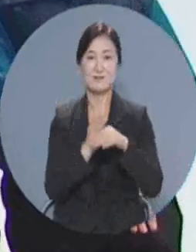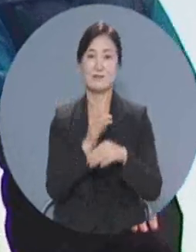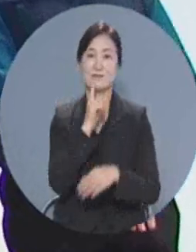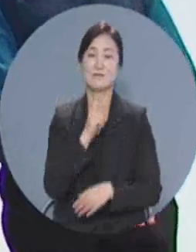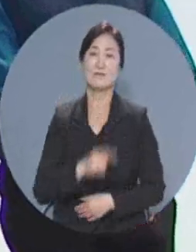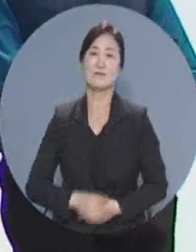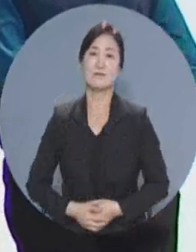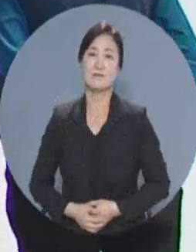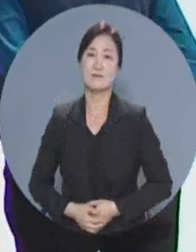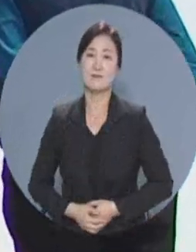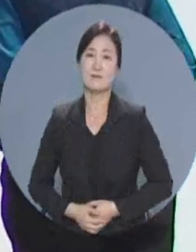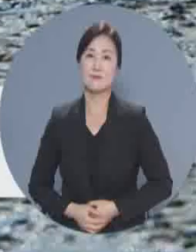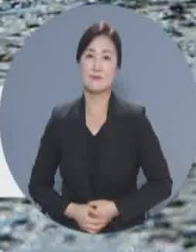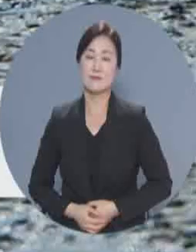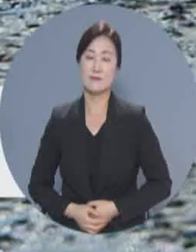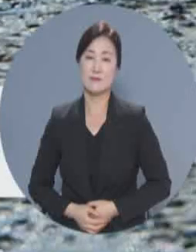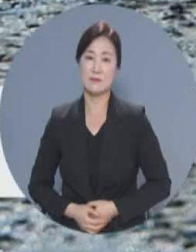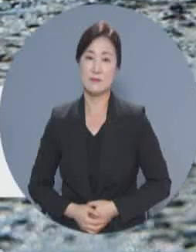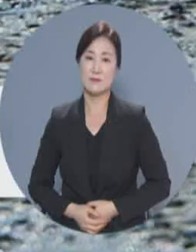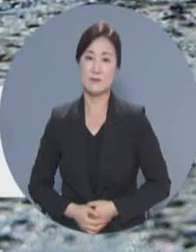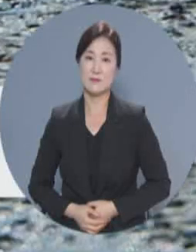덧붙였습니다.